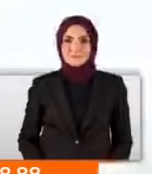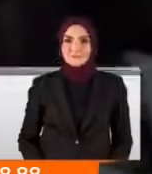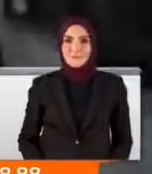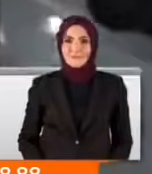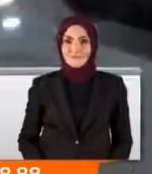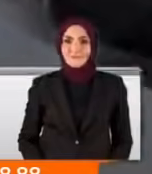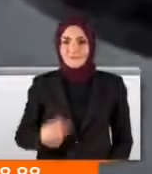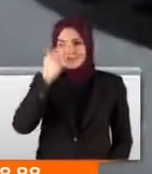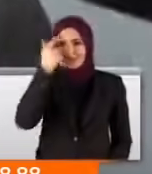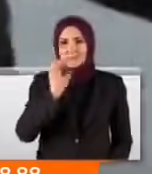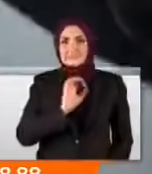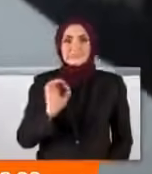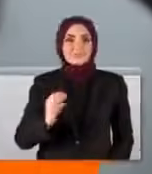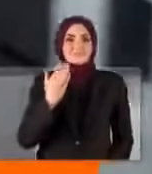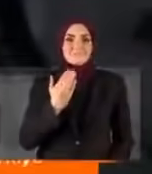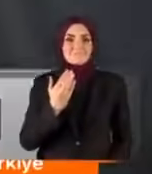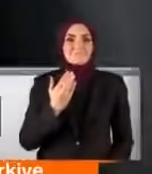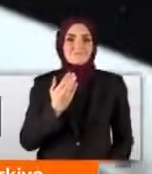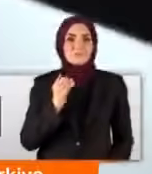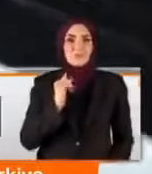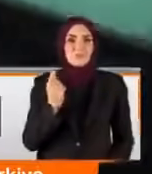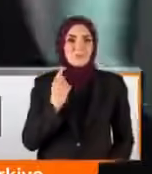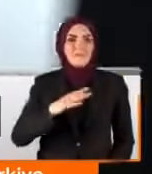Ne yazık ki bir tatsızlık oldu.